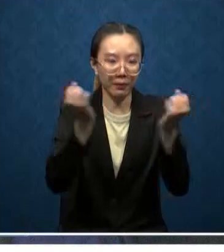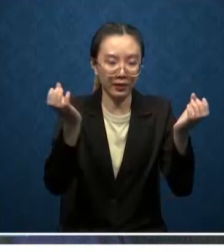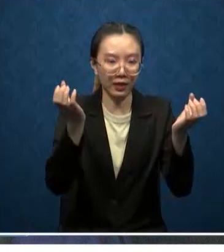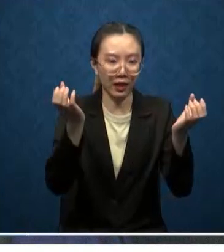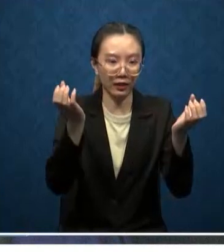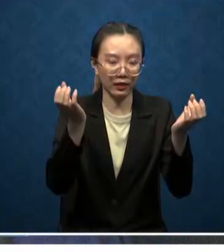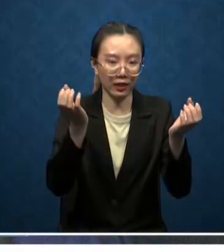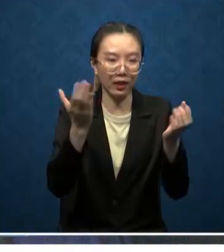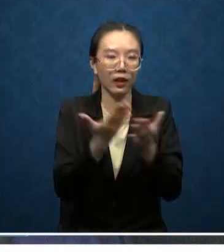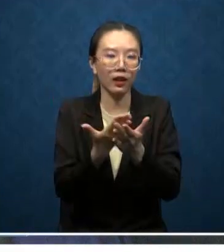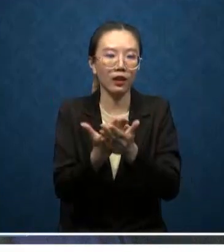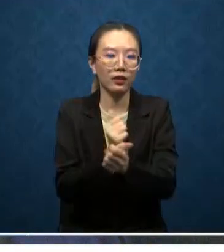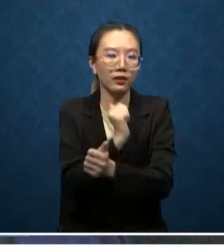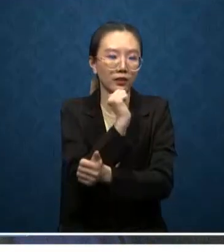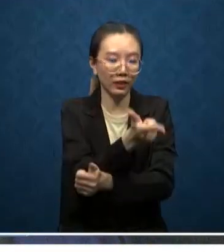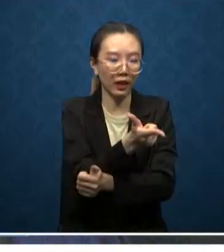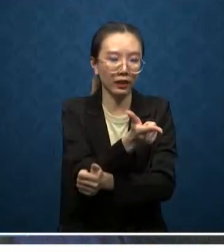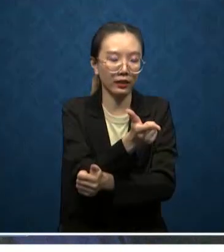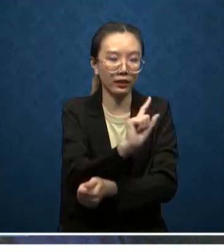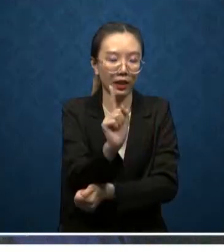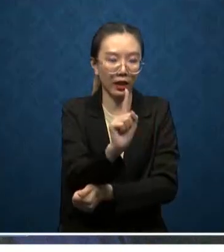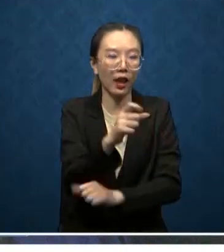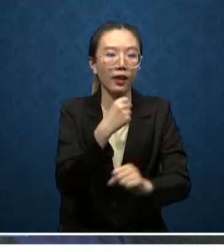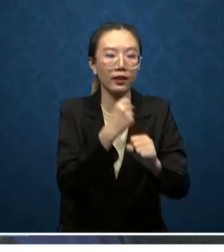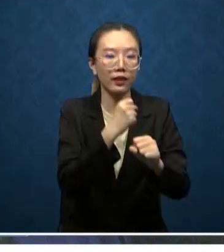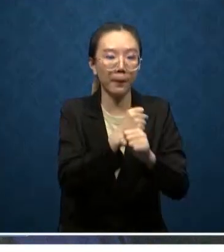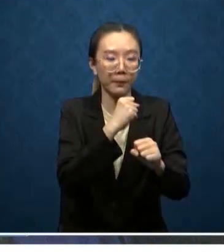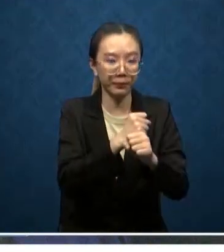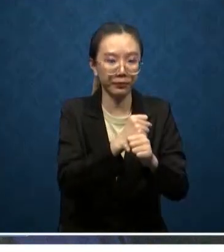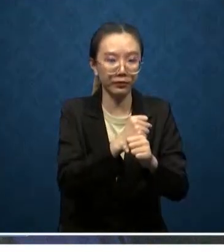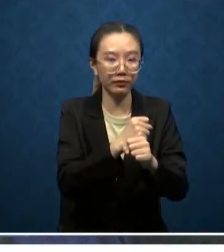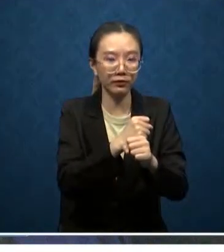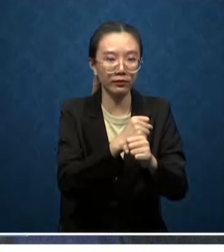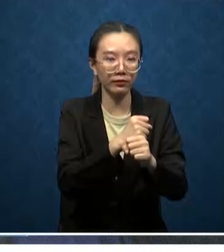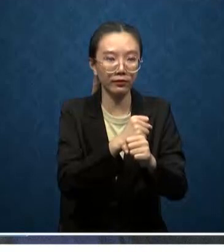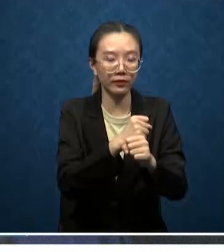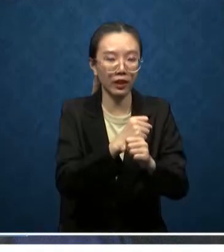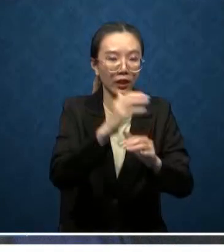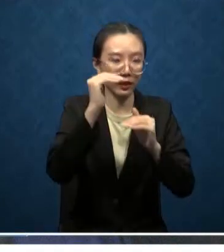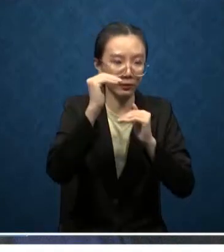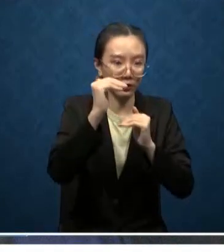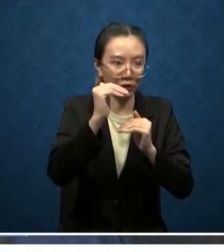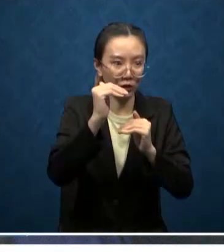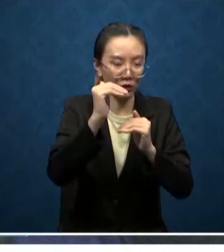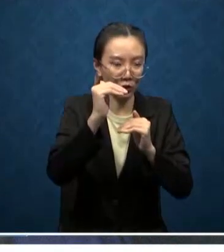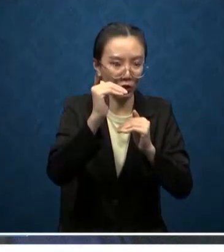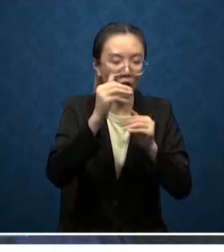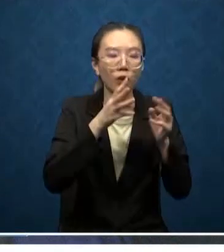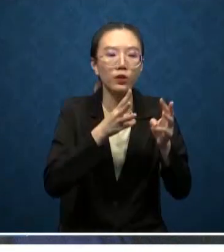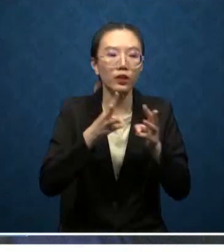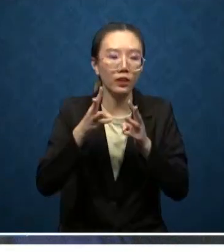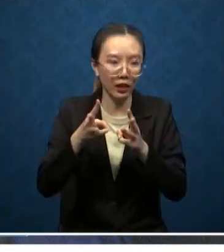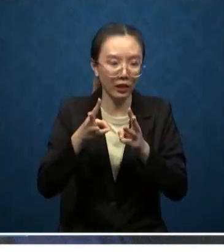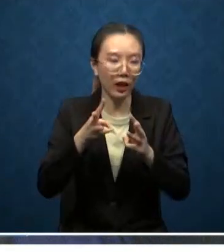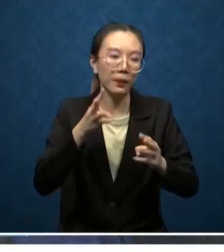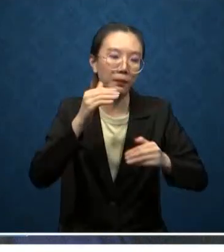มหาวิทยาลัยธรรมศาสตร์เนี่ยเอ่อจ้างที่ปรึกษาเพื่อจัดทำกำหนดการขับเคลื่อนระบบ